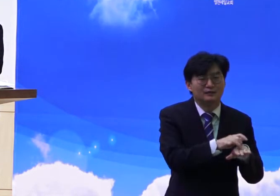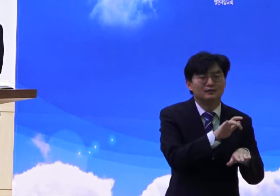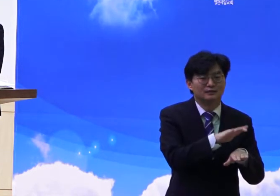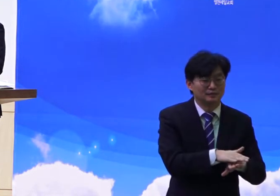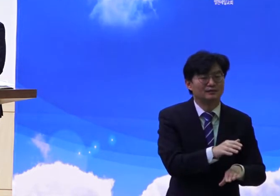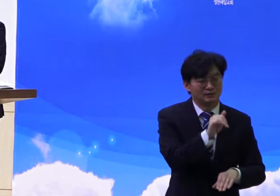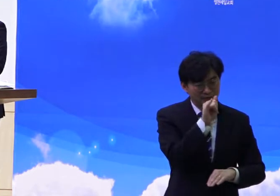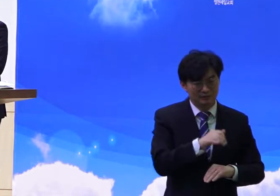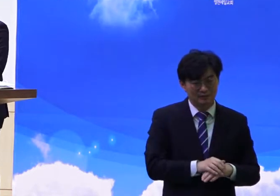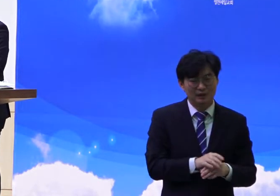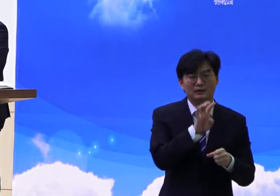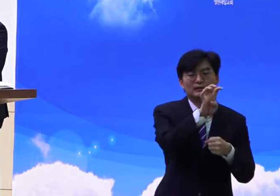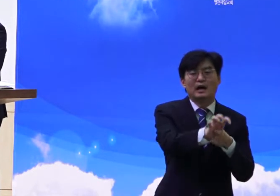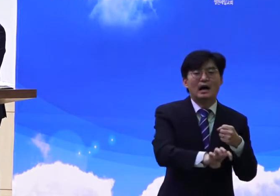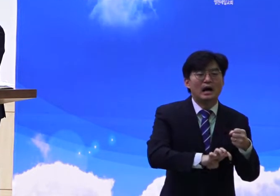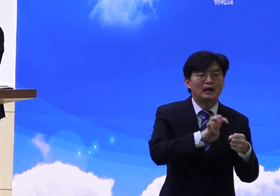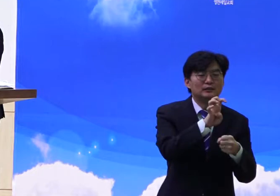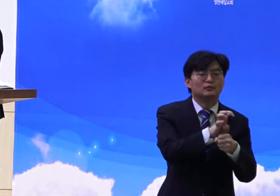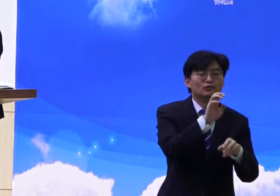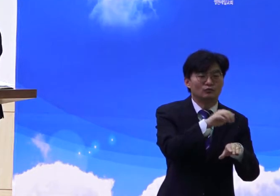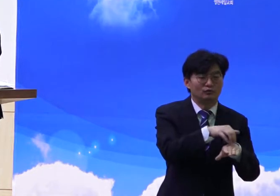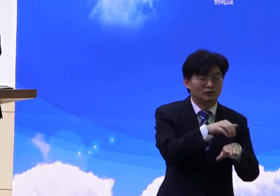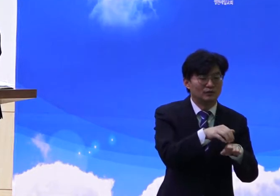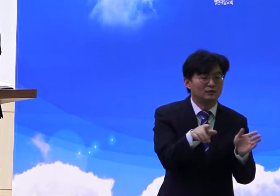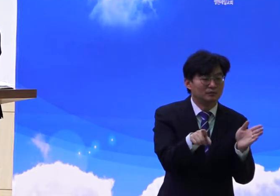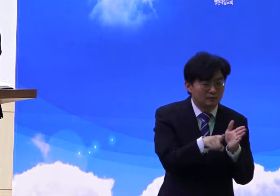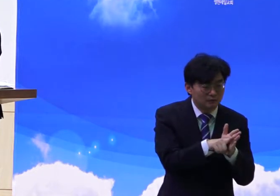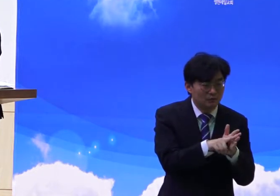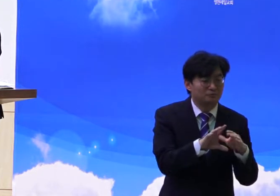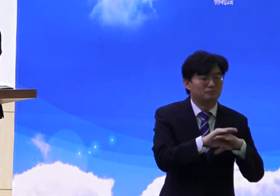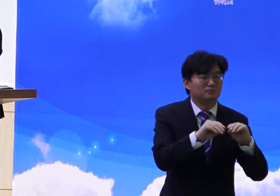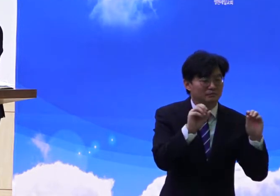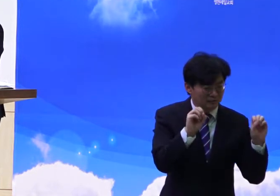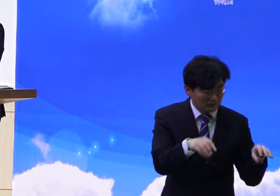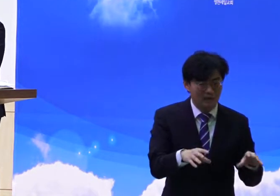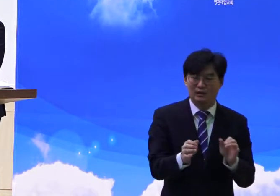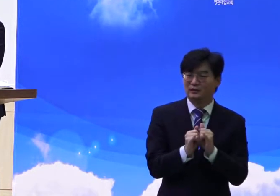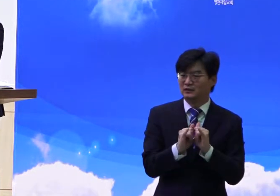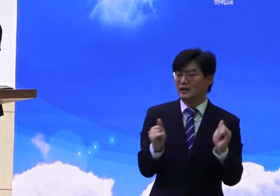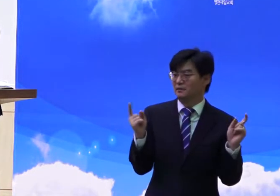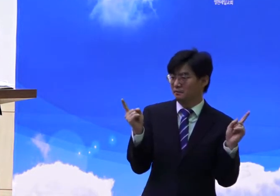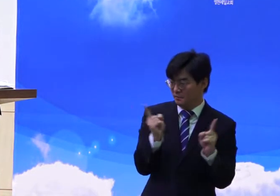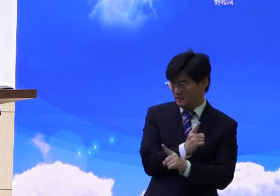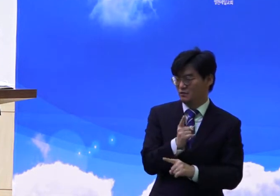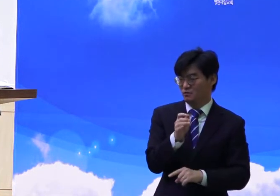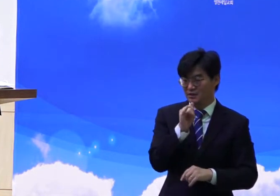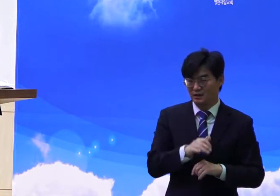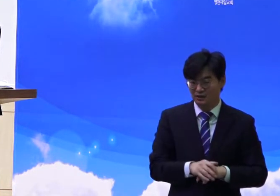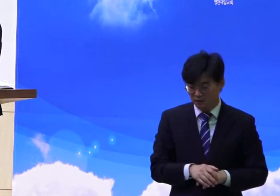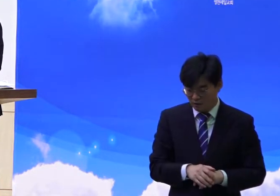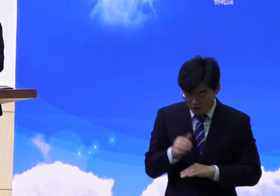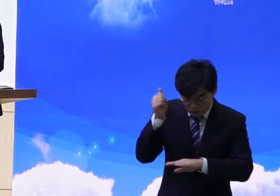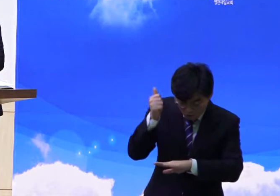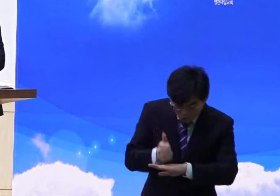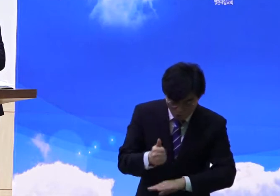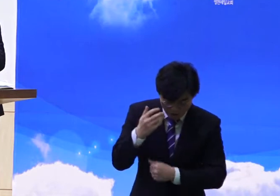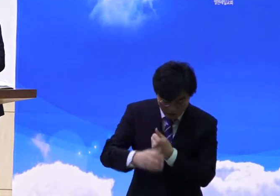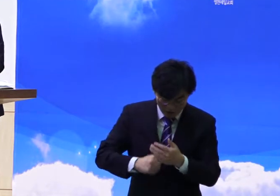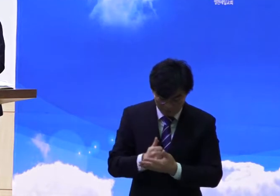하나님께서 이 원망하는 백성들에게 불뱀을 보내셨습니다. 그래서 많은 사람들이 물리고 많은 사람들이 죽었습니다.